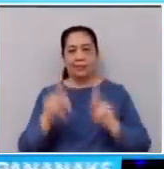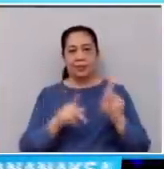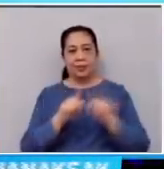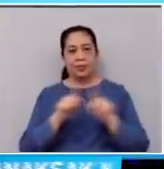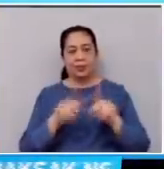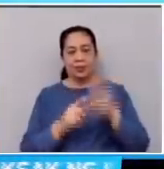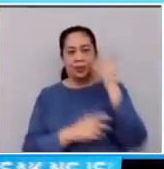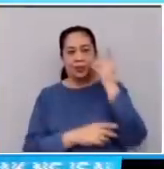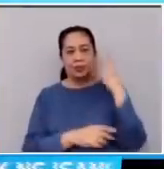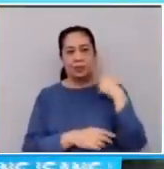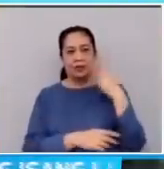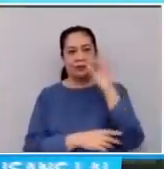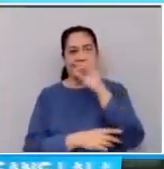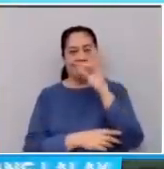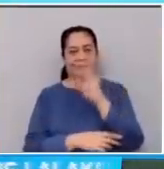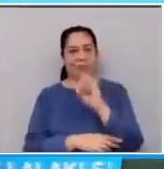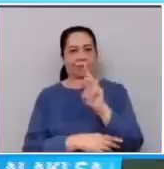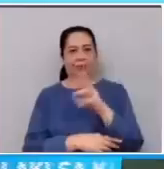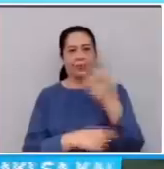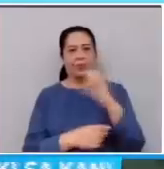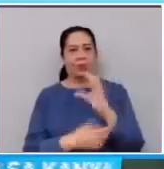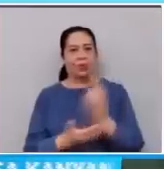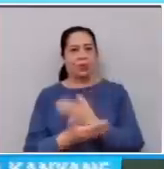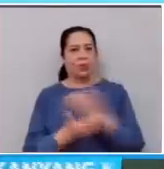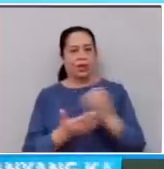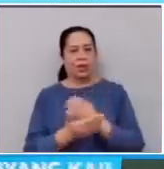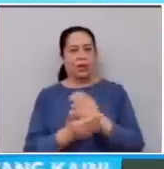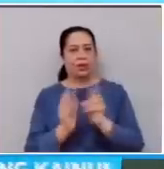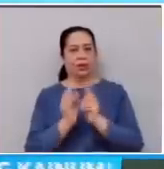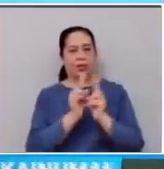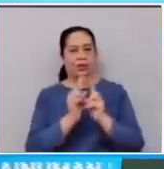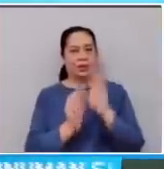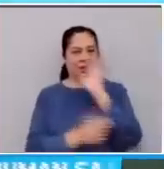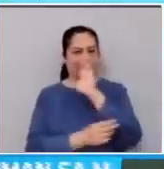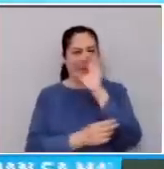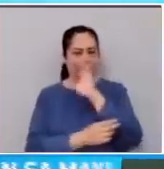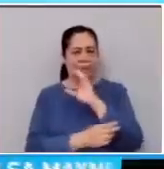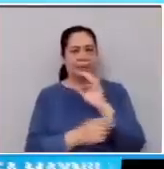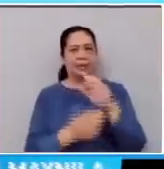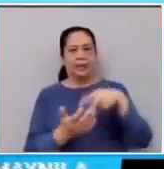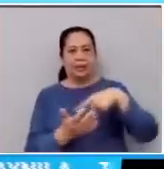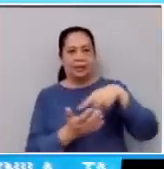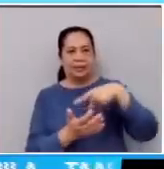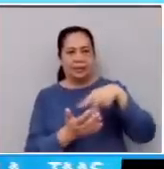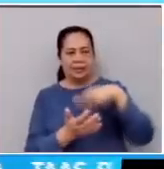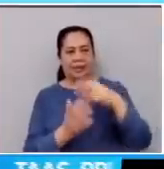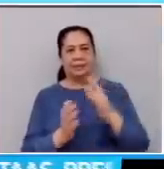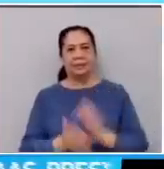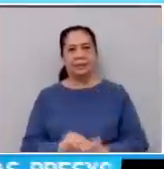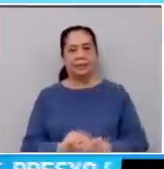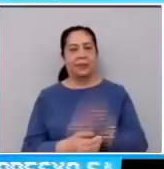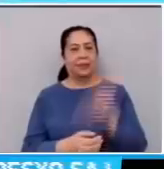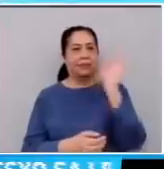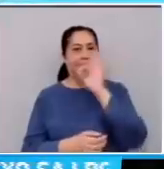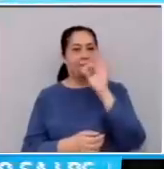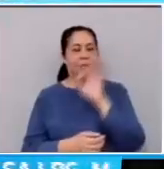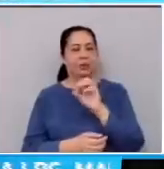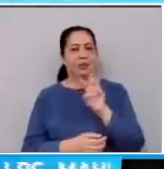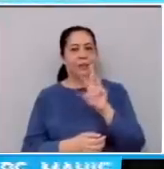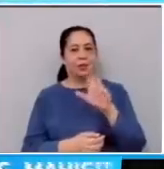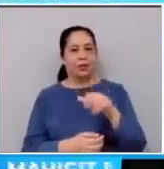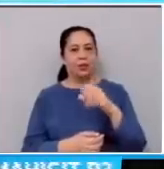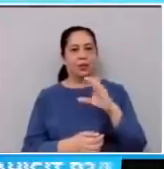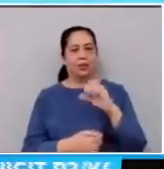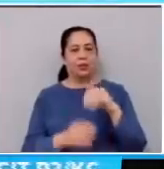Filipino Overseas Chorale, United Cebuanos Folkloric Dance Ensemble, Filipino W Copa Singers in